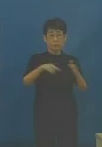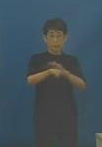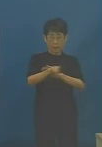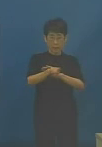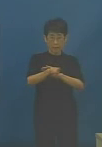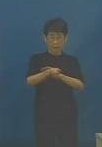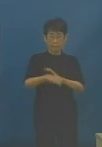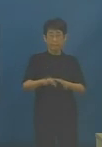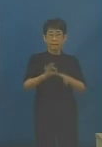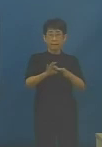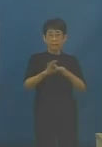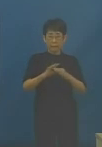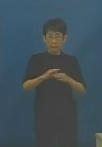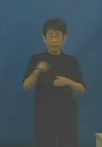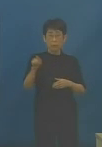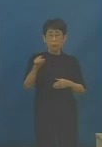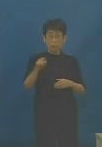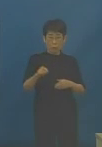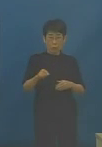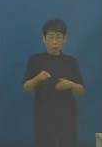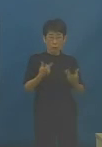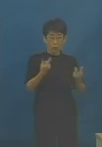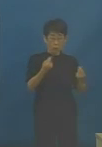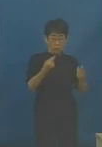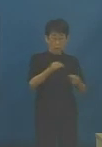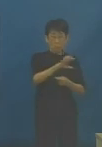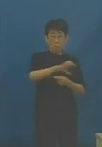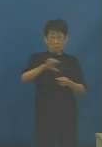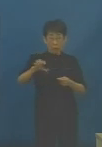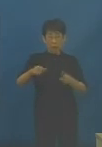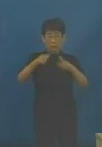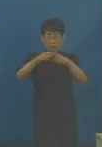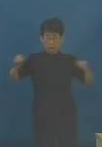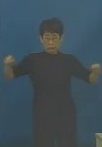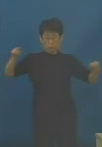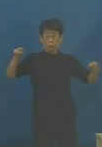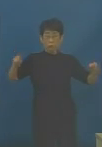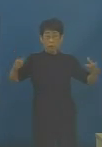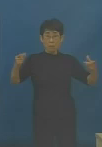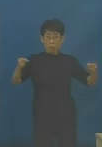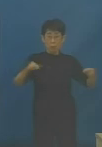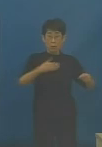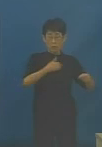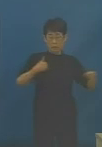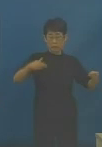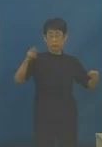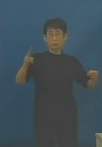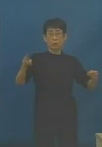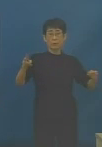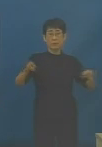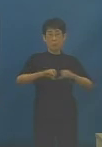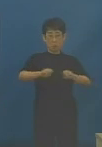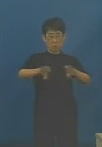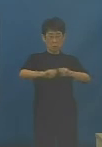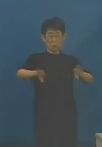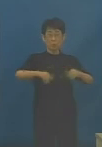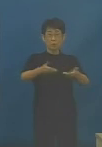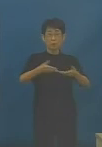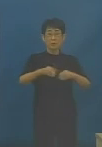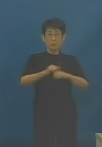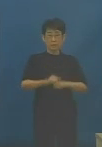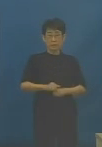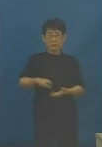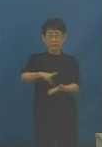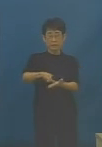たできれば全国でも報道していただいてですね、特定の地域のやらない